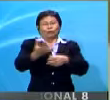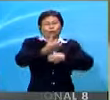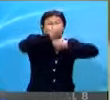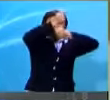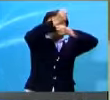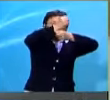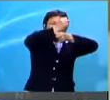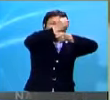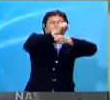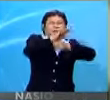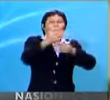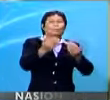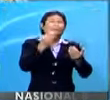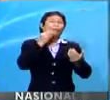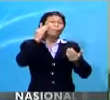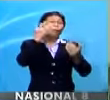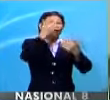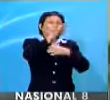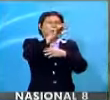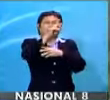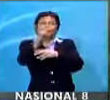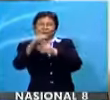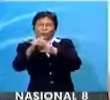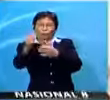juara shahidatul membawa pulang